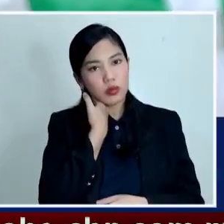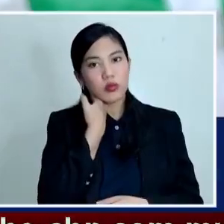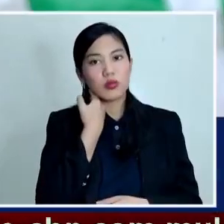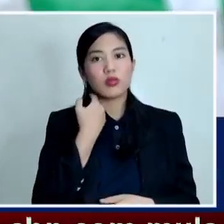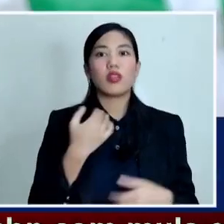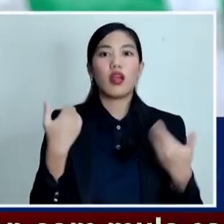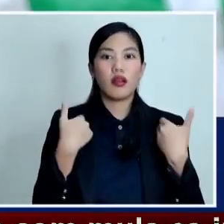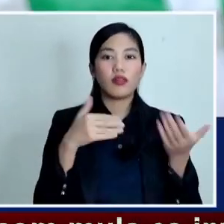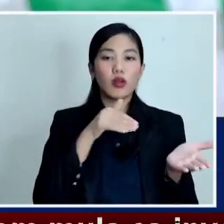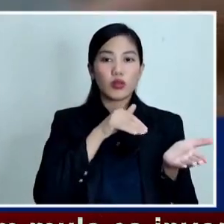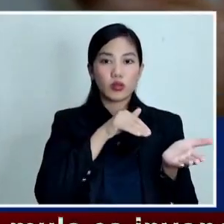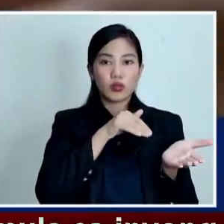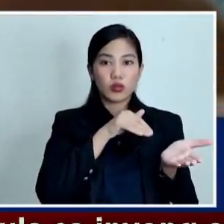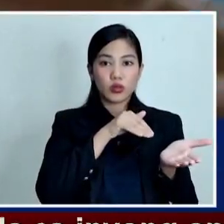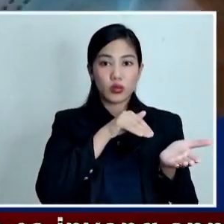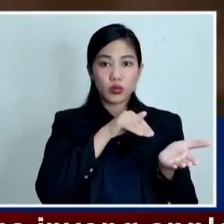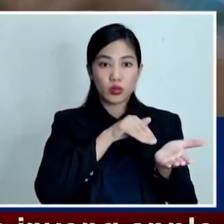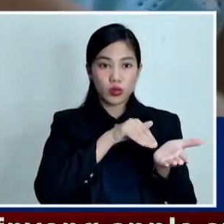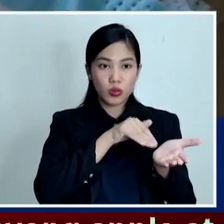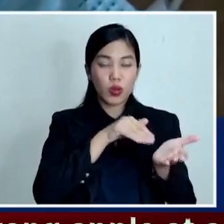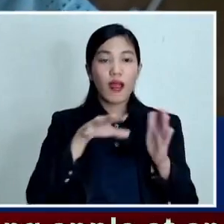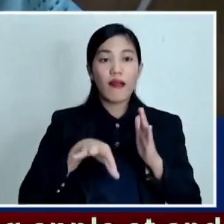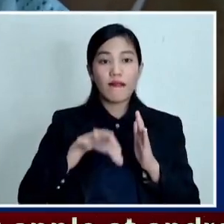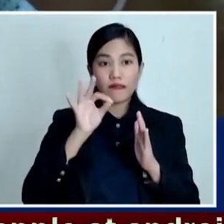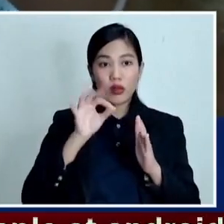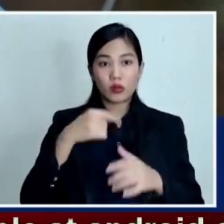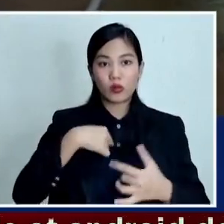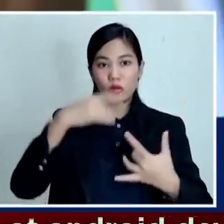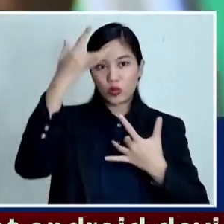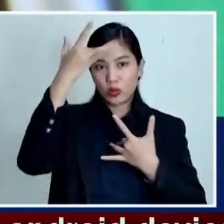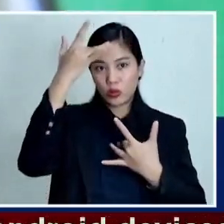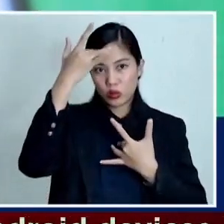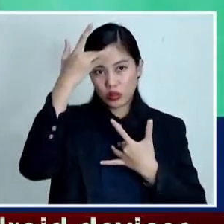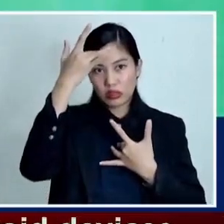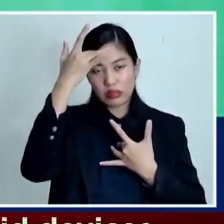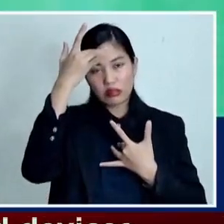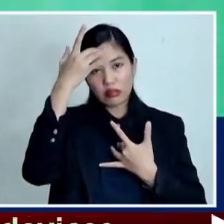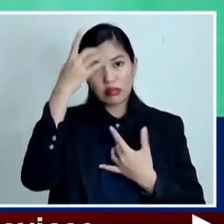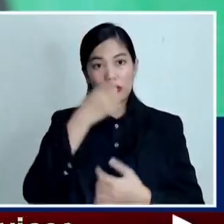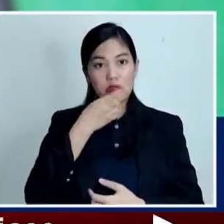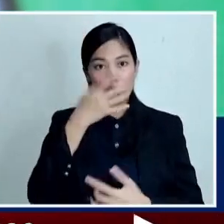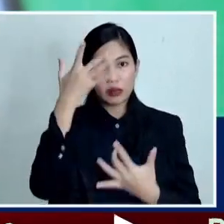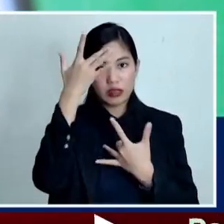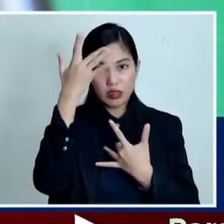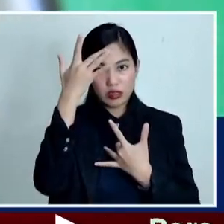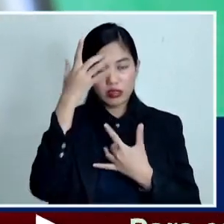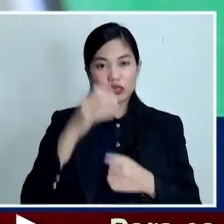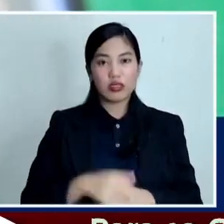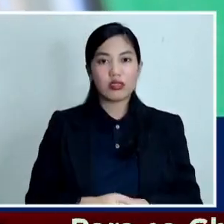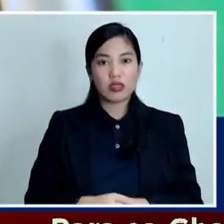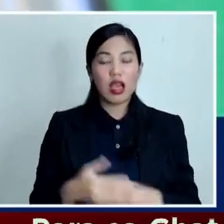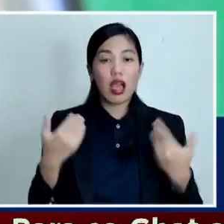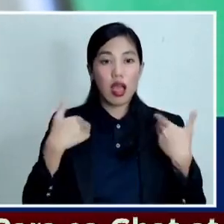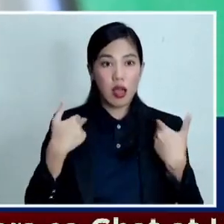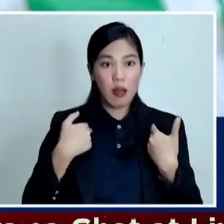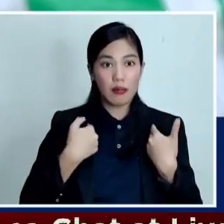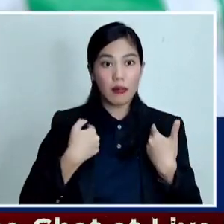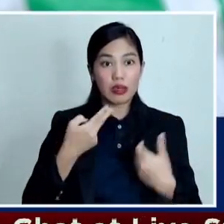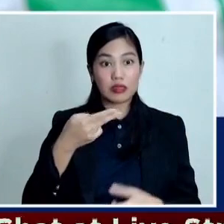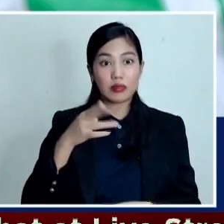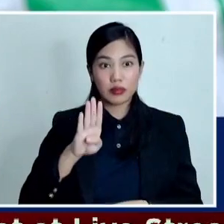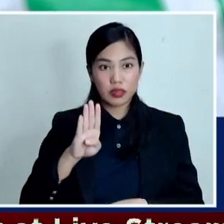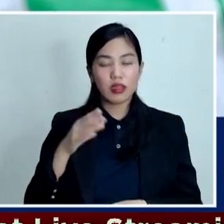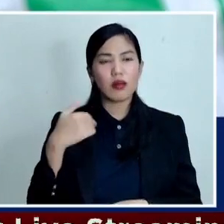may diabetes ako. May alta presyon din si Lola Aurora, kaya ilang taon na siyang may iniinom na maintenance medicine.